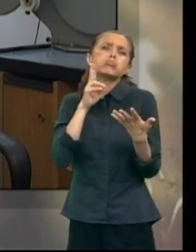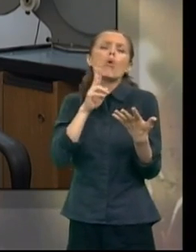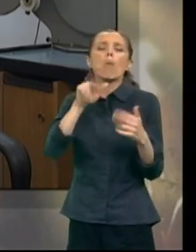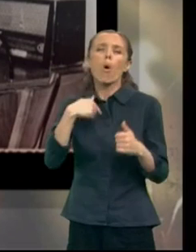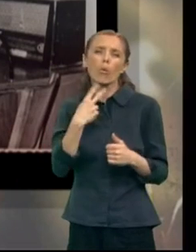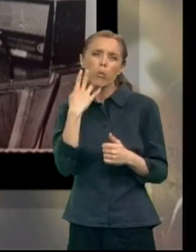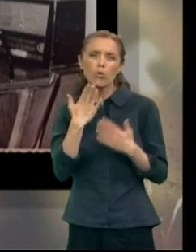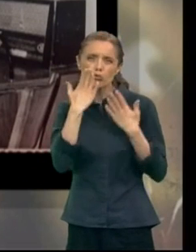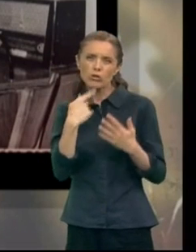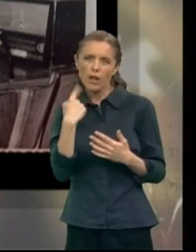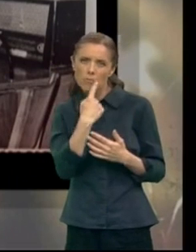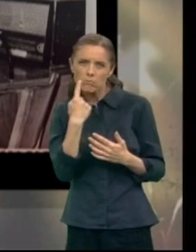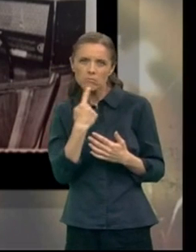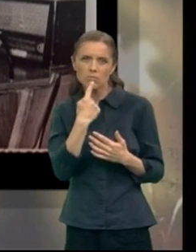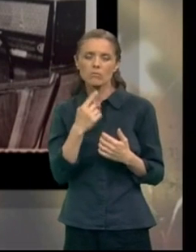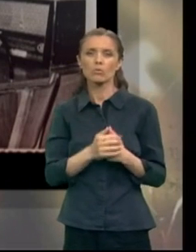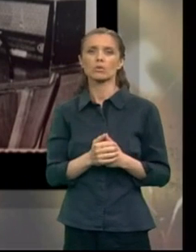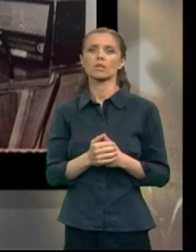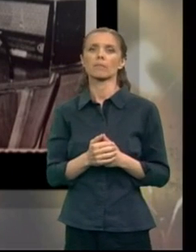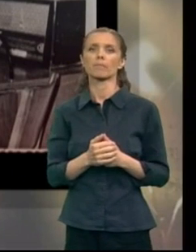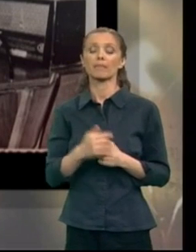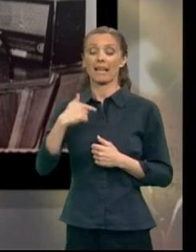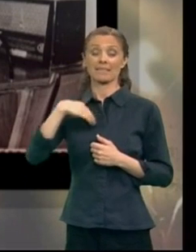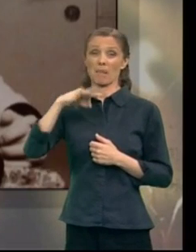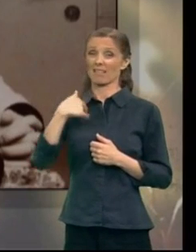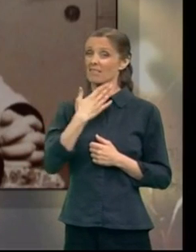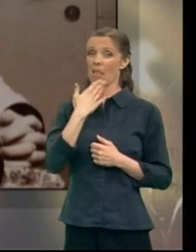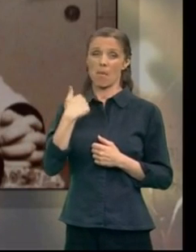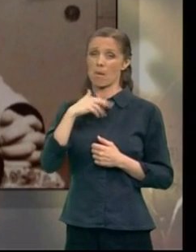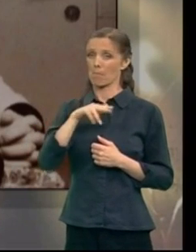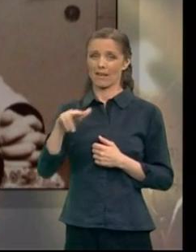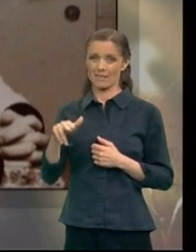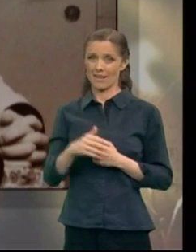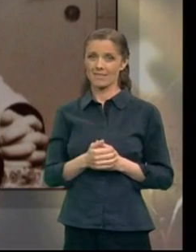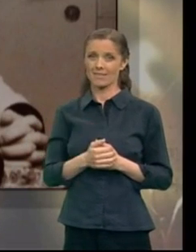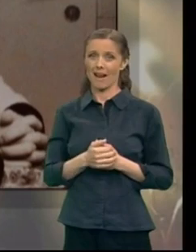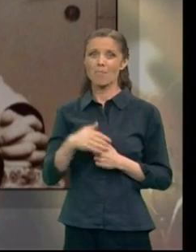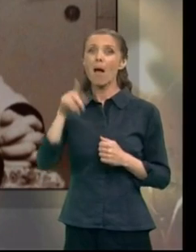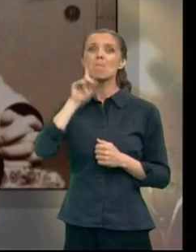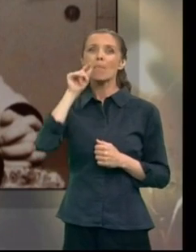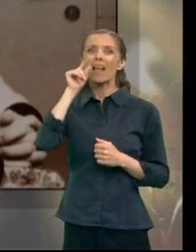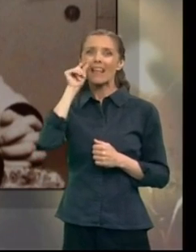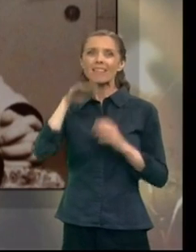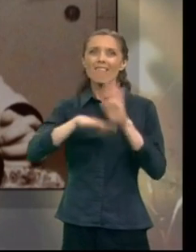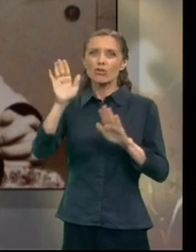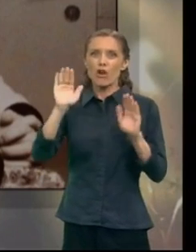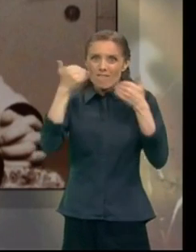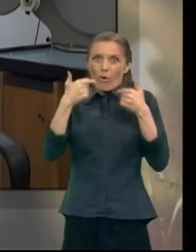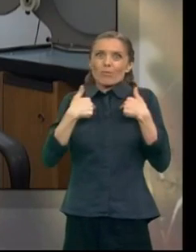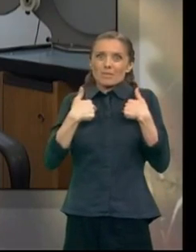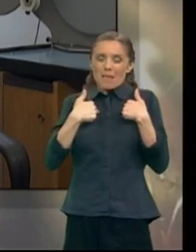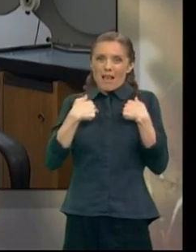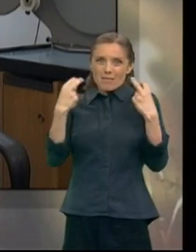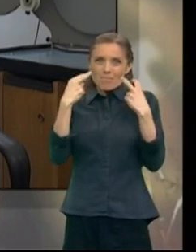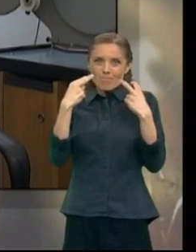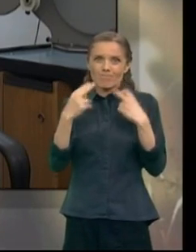usana. Ja sam jedinica, nemam ni braću ni sestre, tako da sam bila u fokusu roditelja.